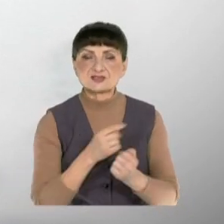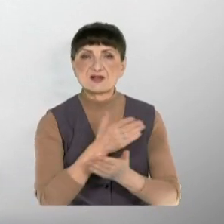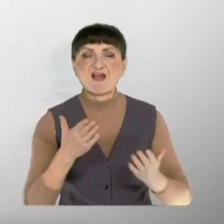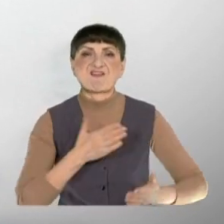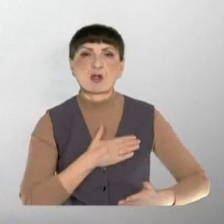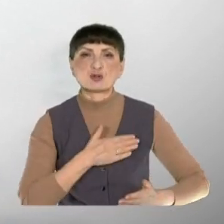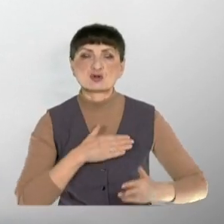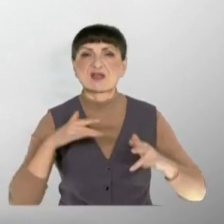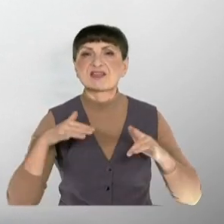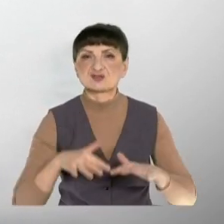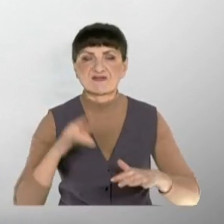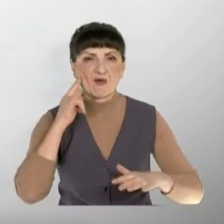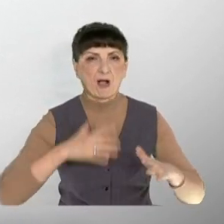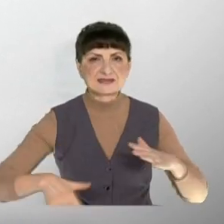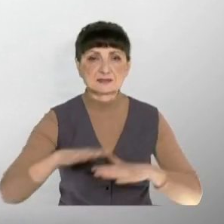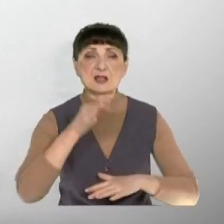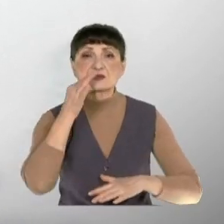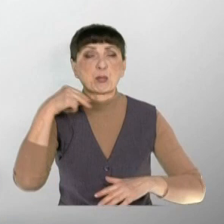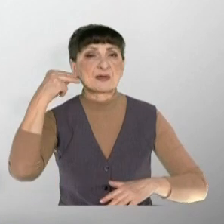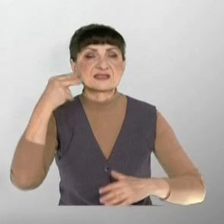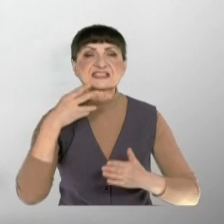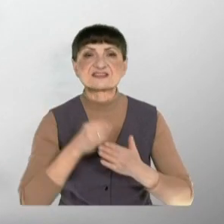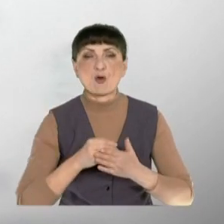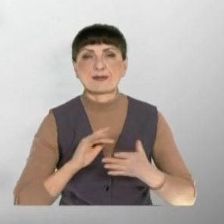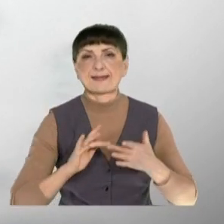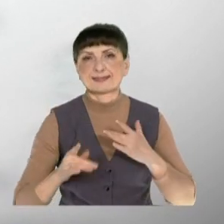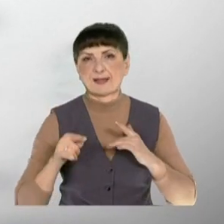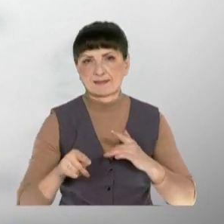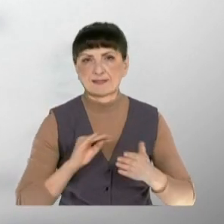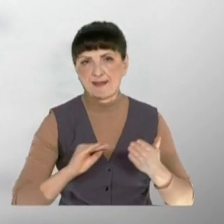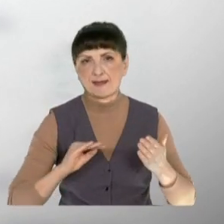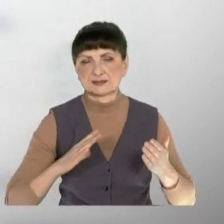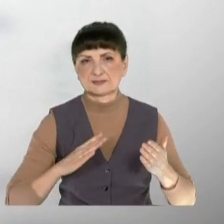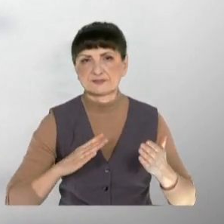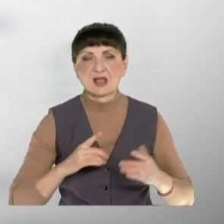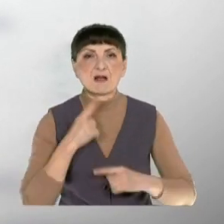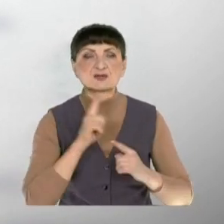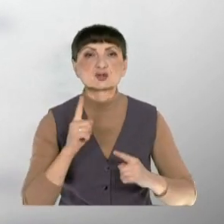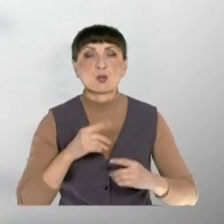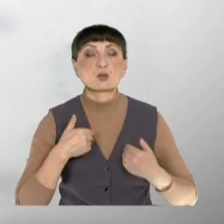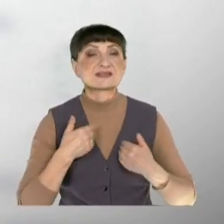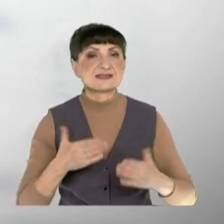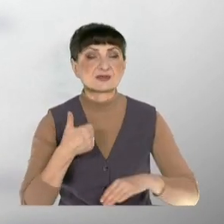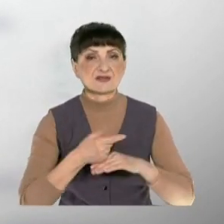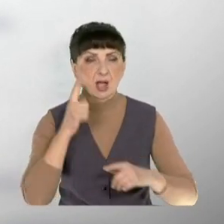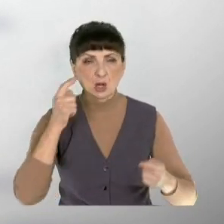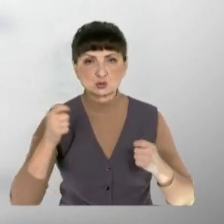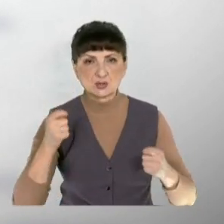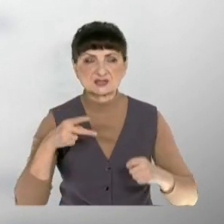волонтерское движение страны, отметил президент на своей странице в социальной сети. Отмечу, по инициативе главы